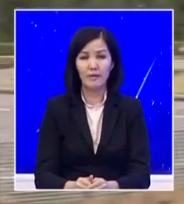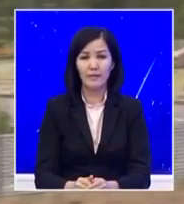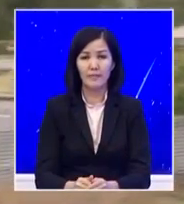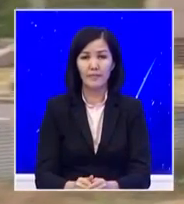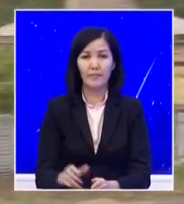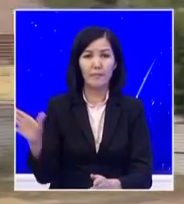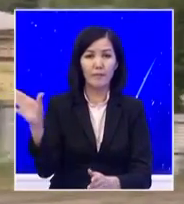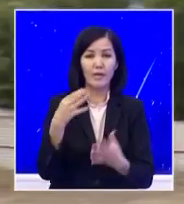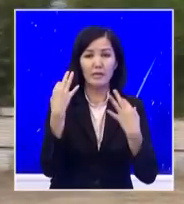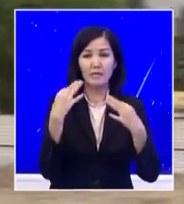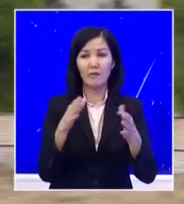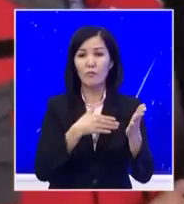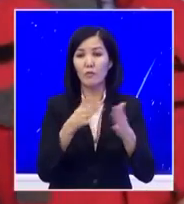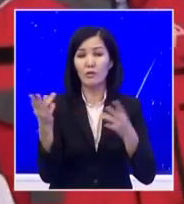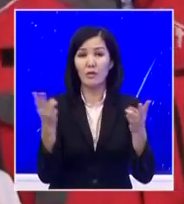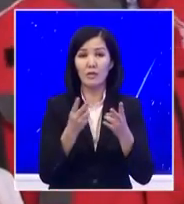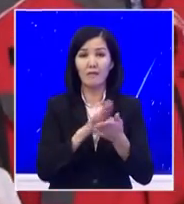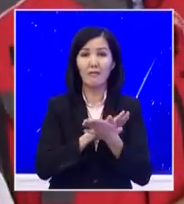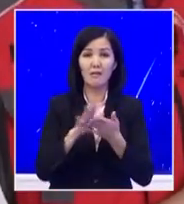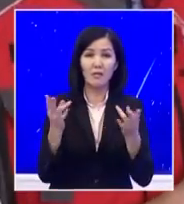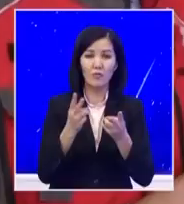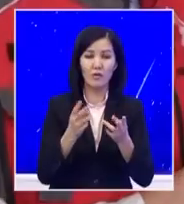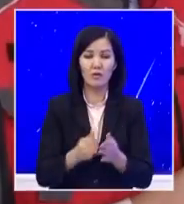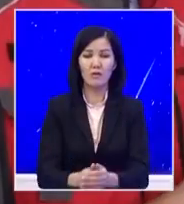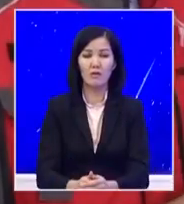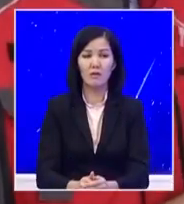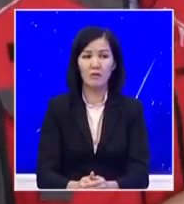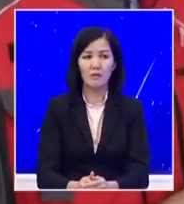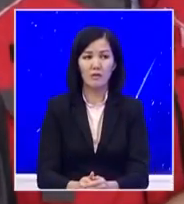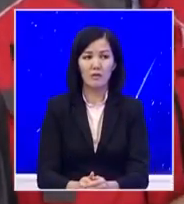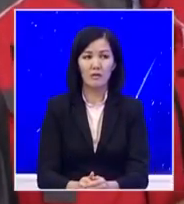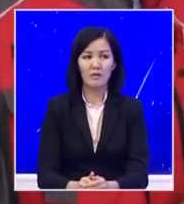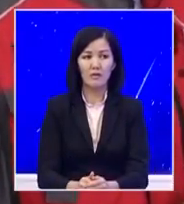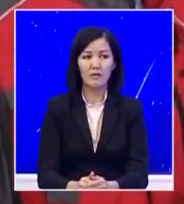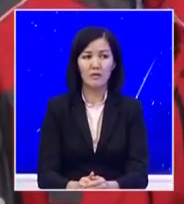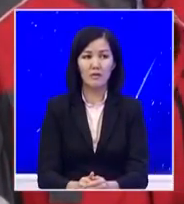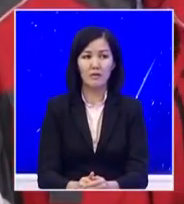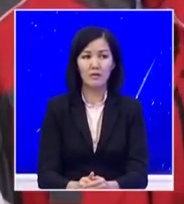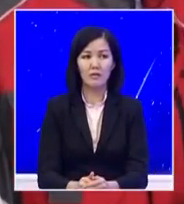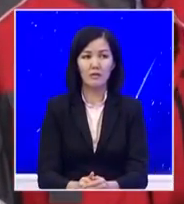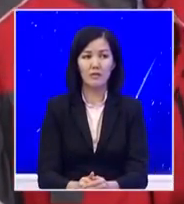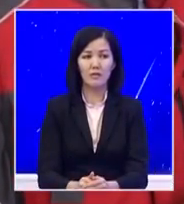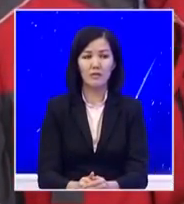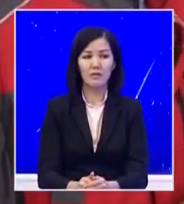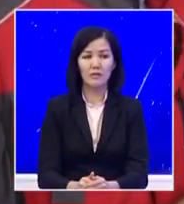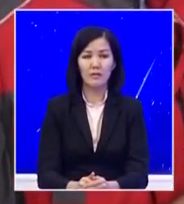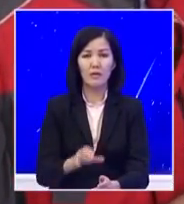Юльдин, бесный день оценки спит, Юльдин, а я когда сносом наш. Барлык, Юльдин, а я на день снос сейчас сами закинули.